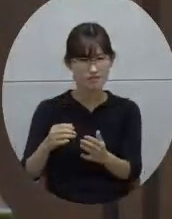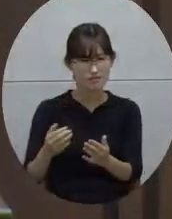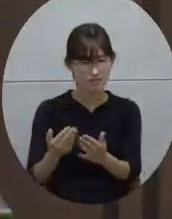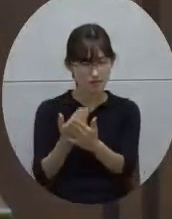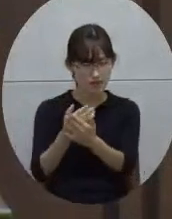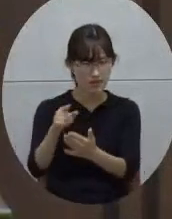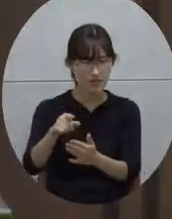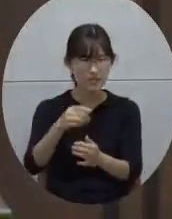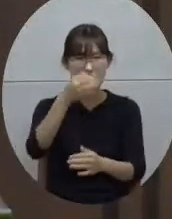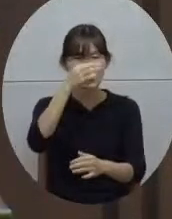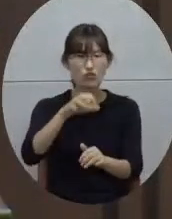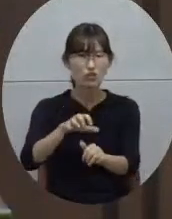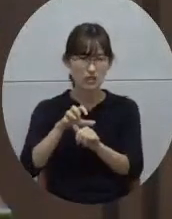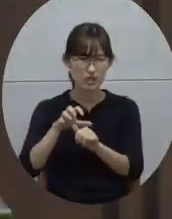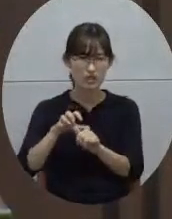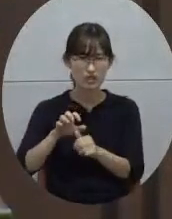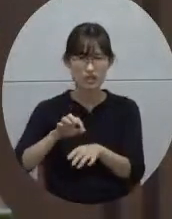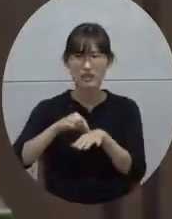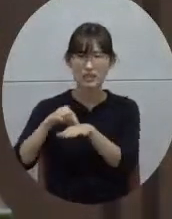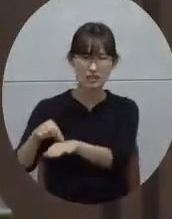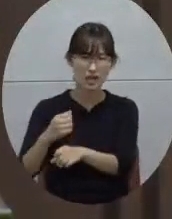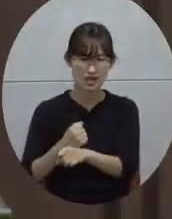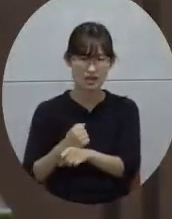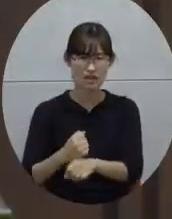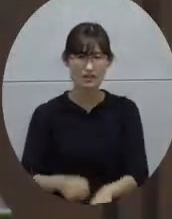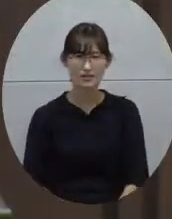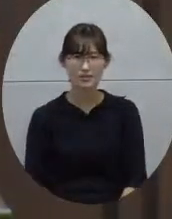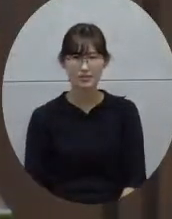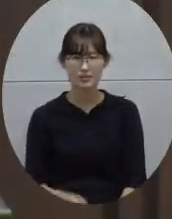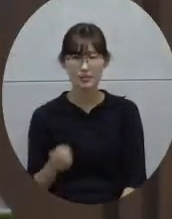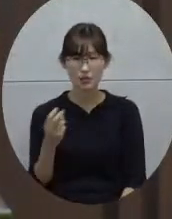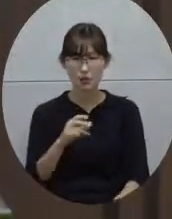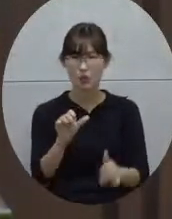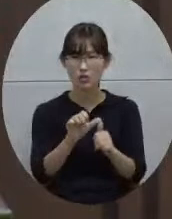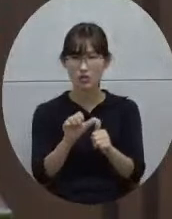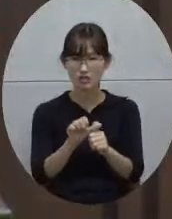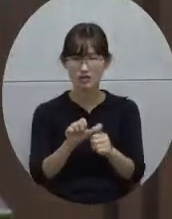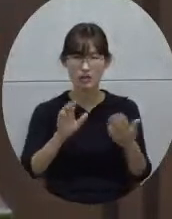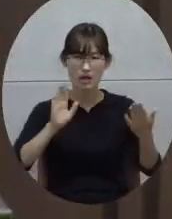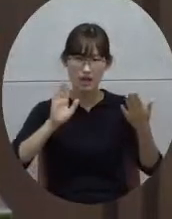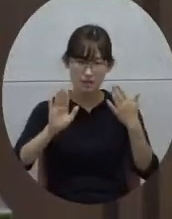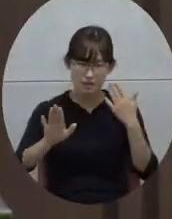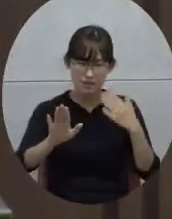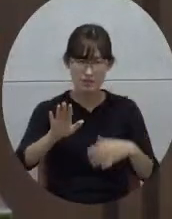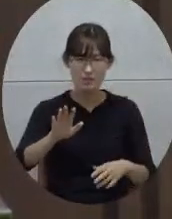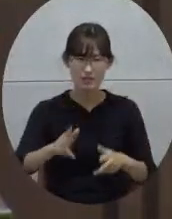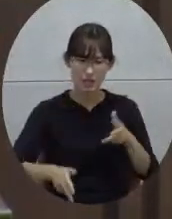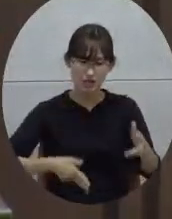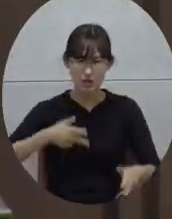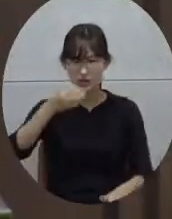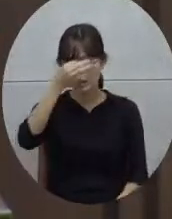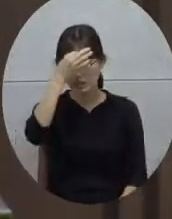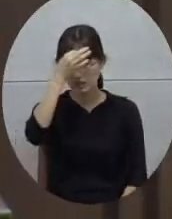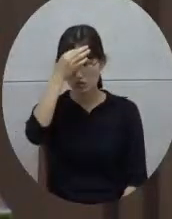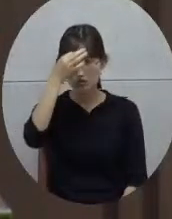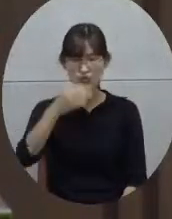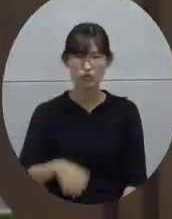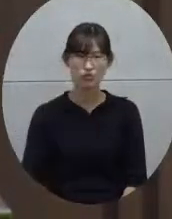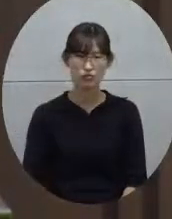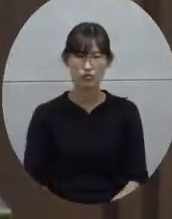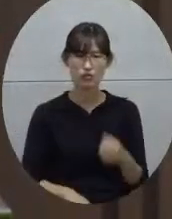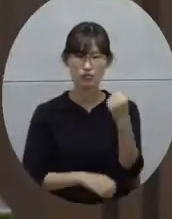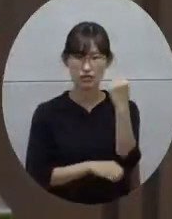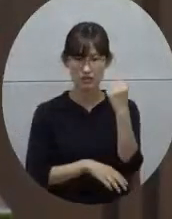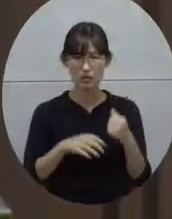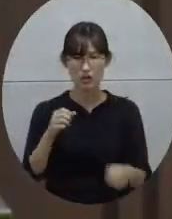다섯째, 세계로 도약하는 미래 산업도시의 기틀을 만들겠습니다. 우리는 그동안 청주의